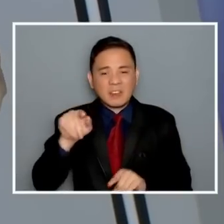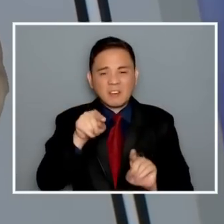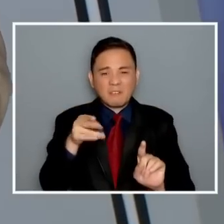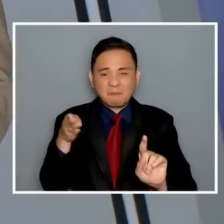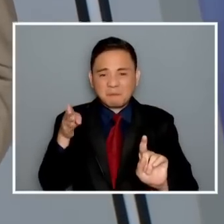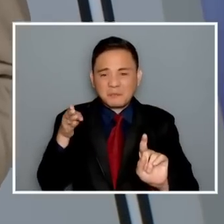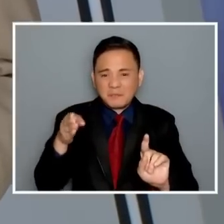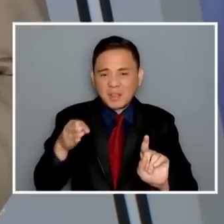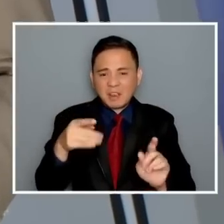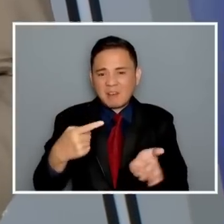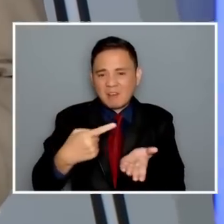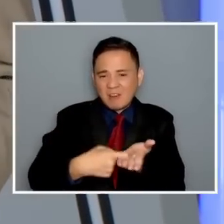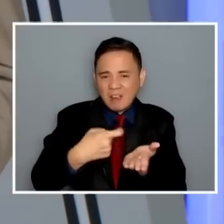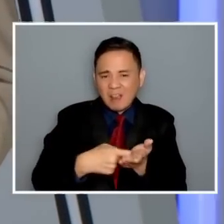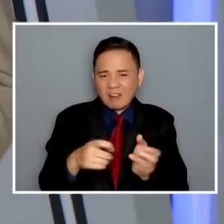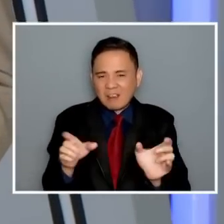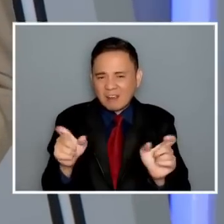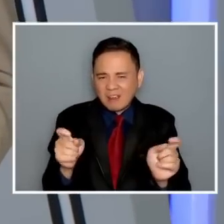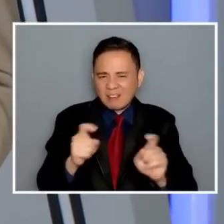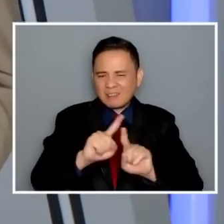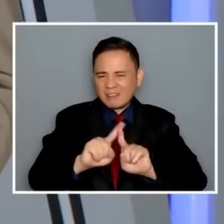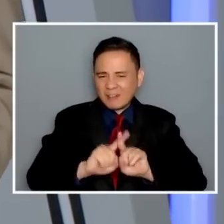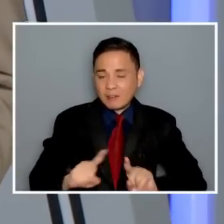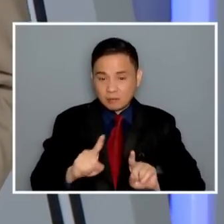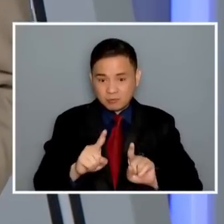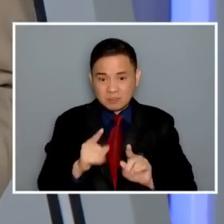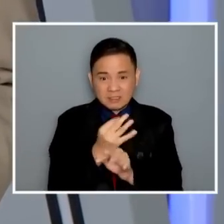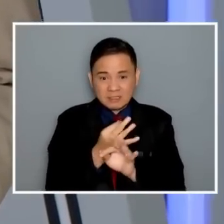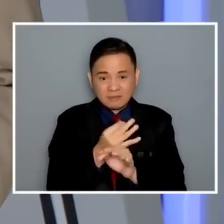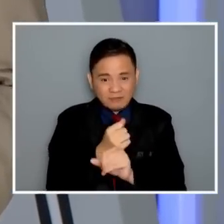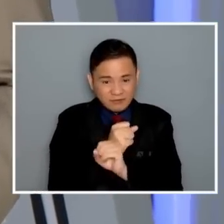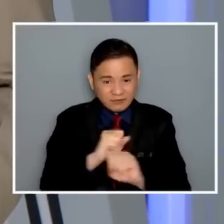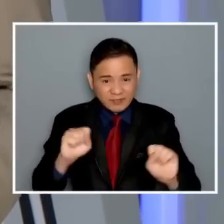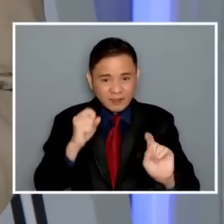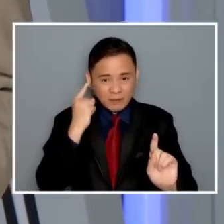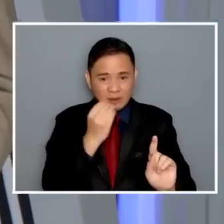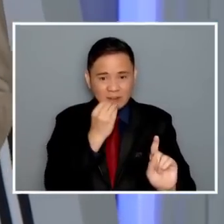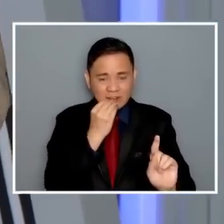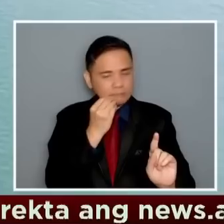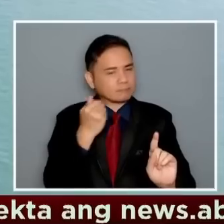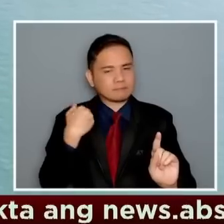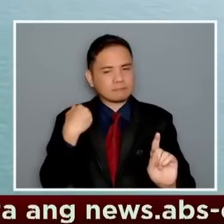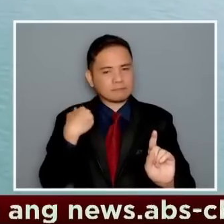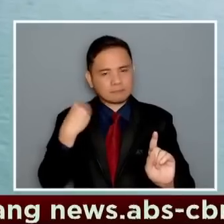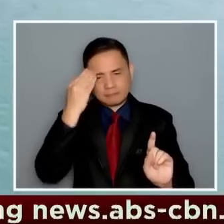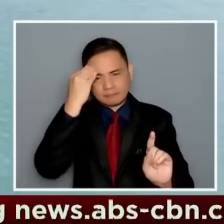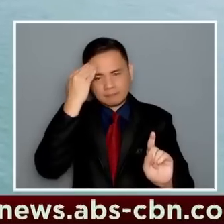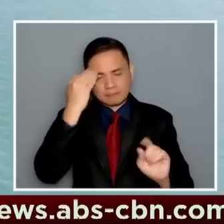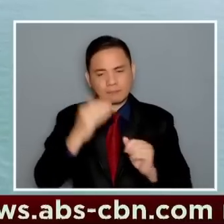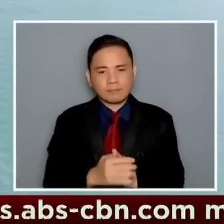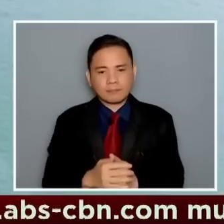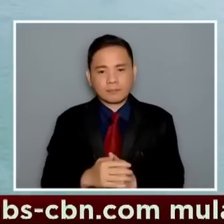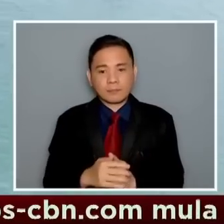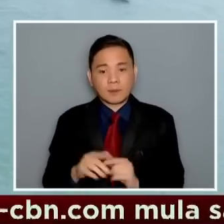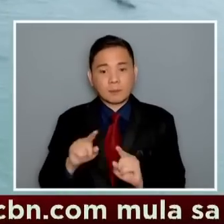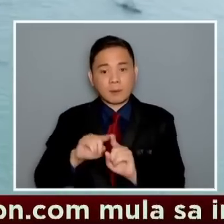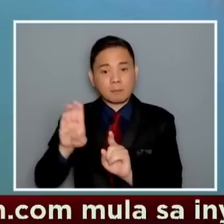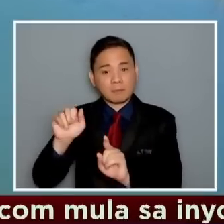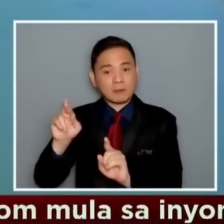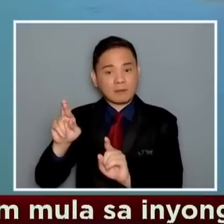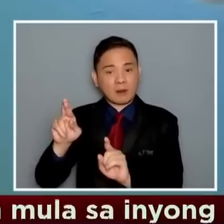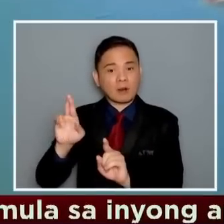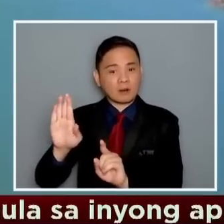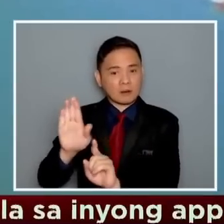dagat galing sa mga lugar sa Oriental Mindoro na apektado ng oil spill. Ayon po sa ahensya, may nakakitang bakas